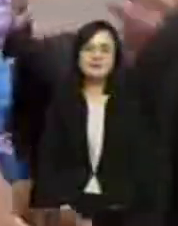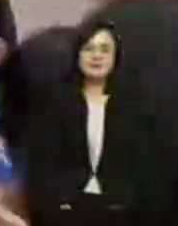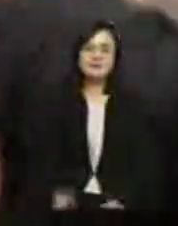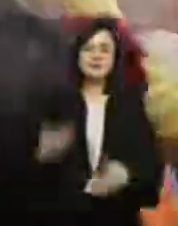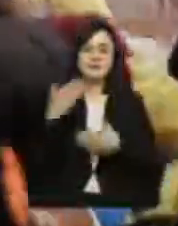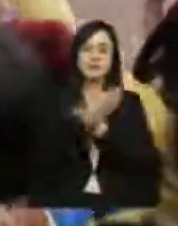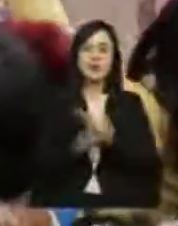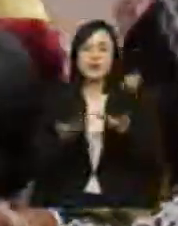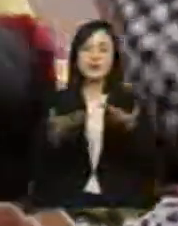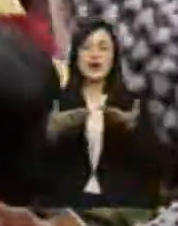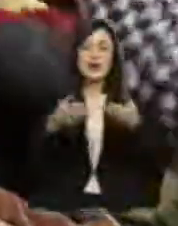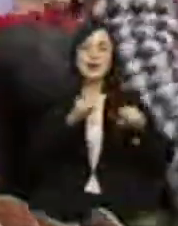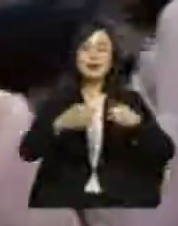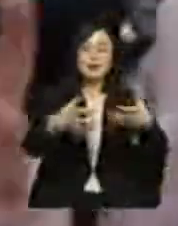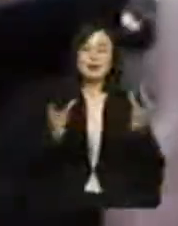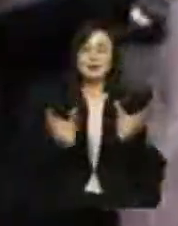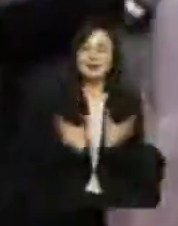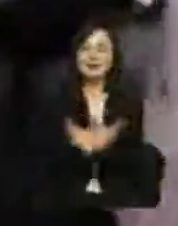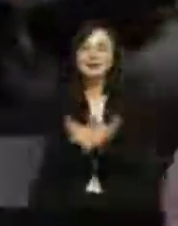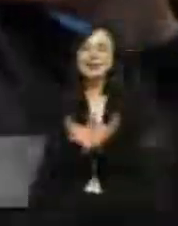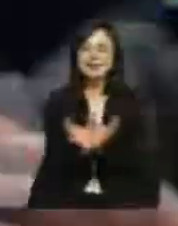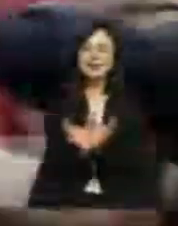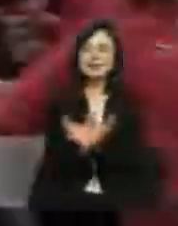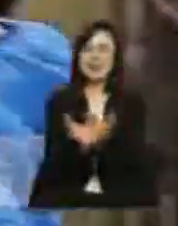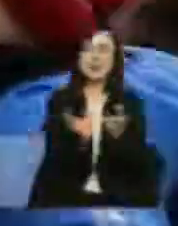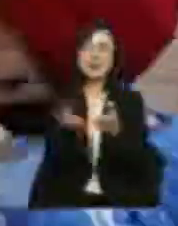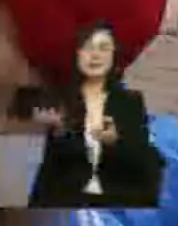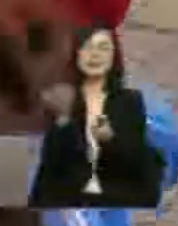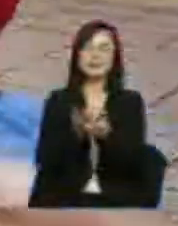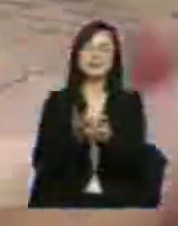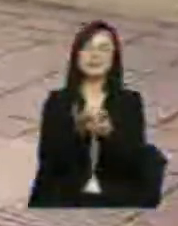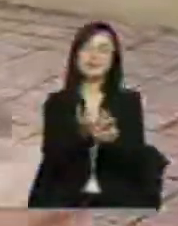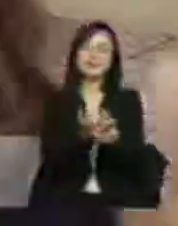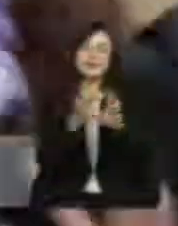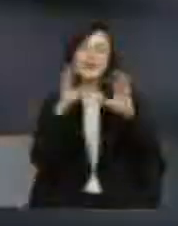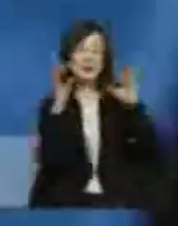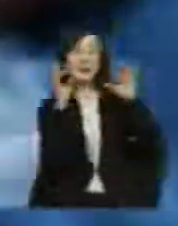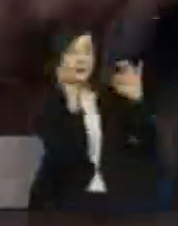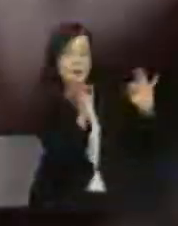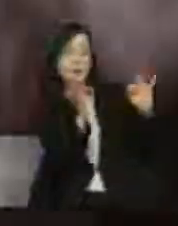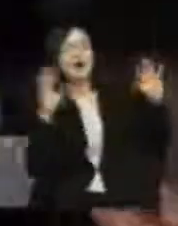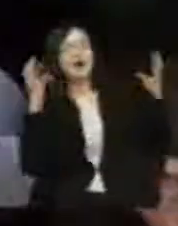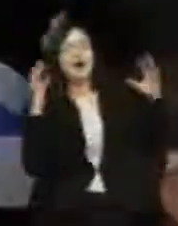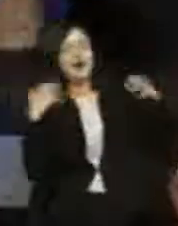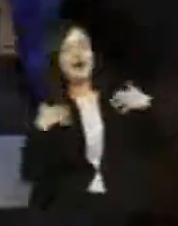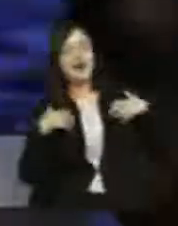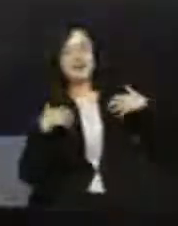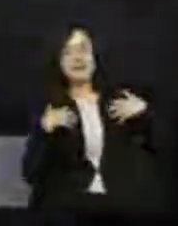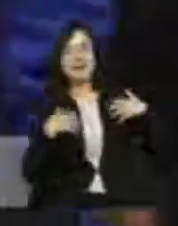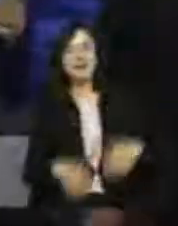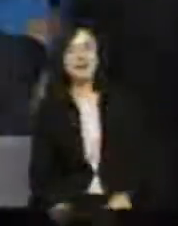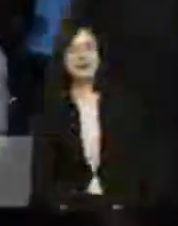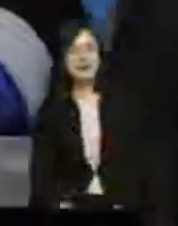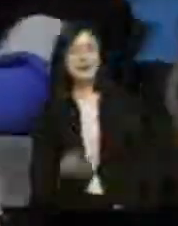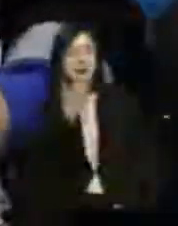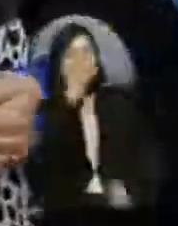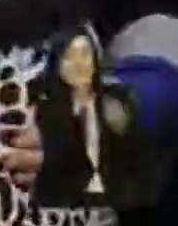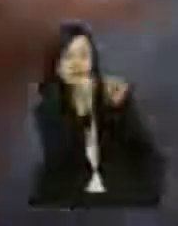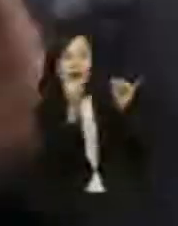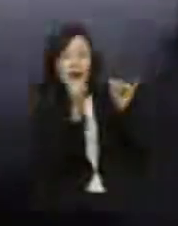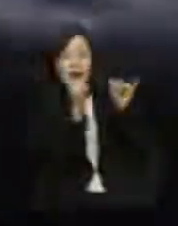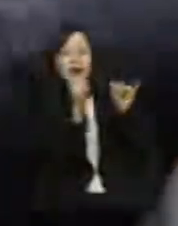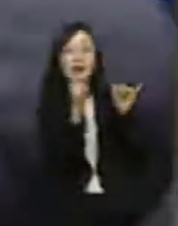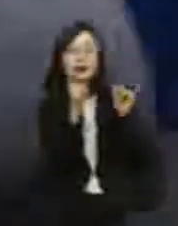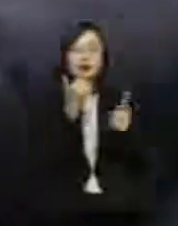봉사단을 태운 버스가 들어서자 아이들이 반갑게 맞이합니다. 처음 보는 사람들이지만 아이들의 얼굴에선 낯가림